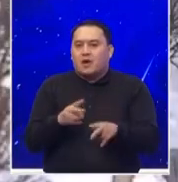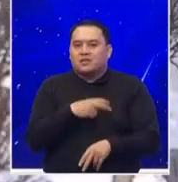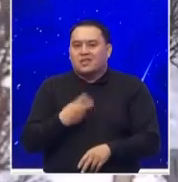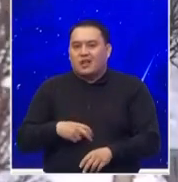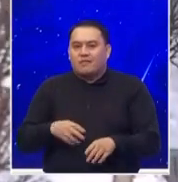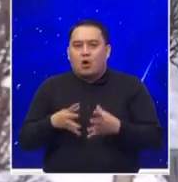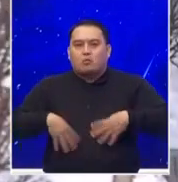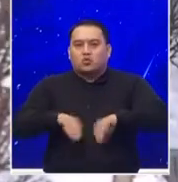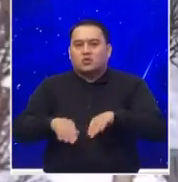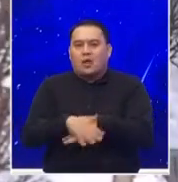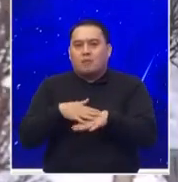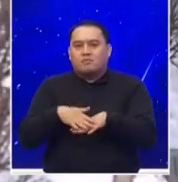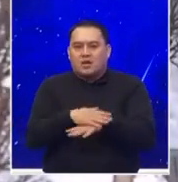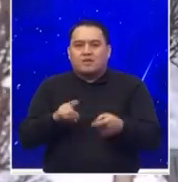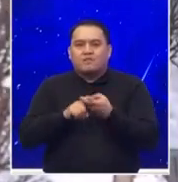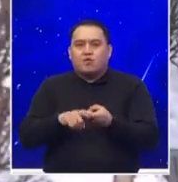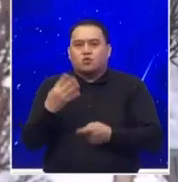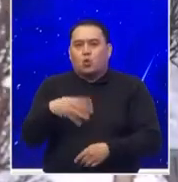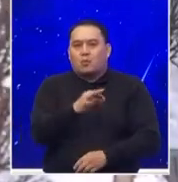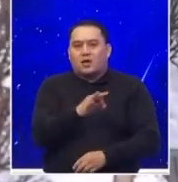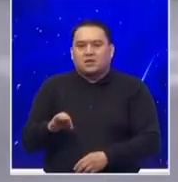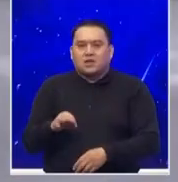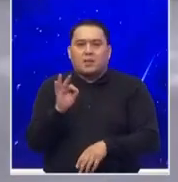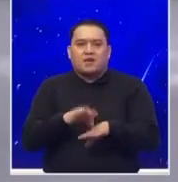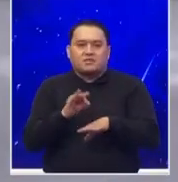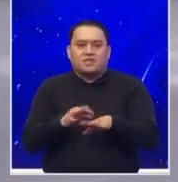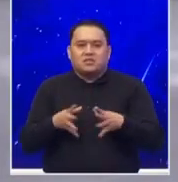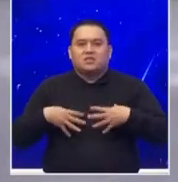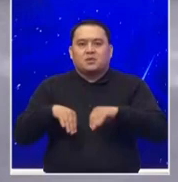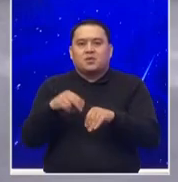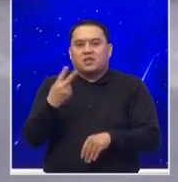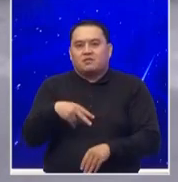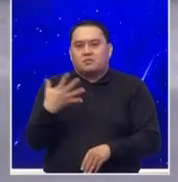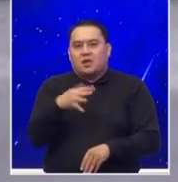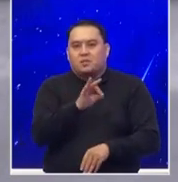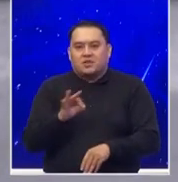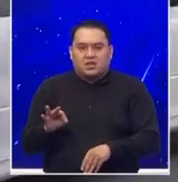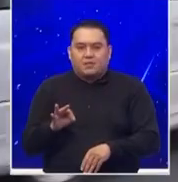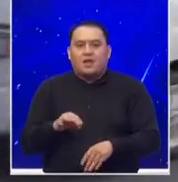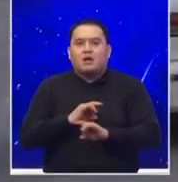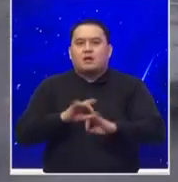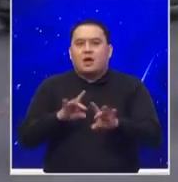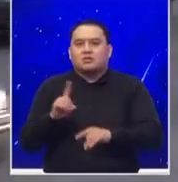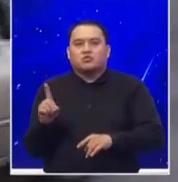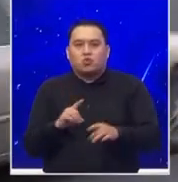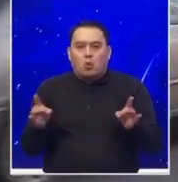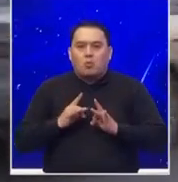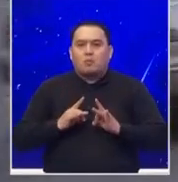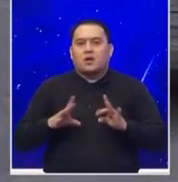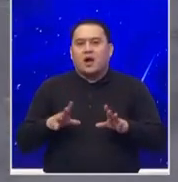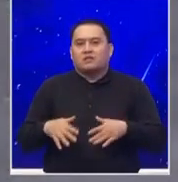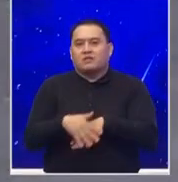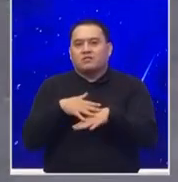в общественных местах, где заразились 40% заболевших, и в семьях 25%. Это говорит о том,